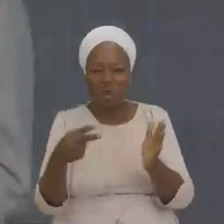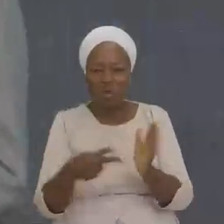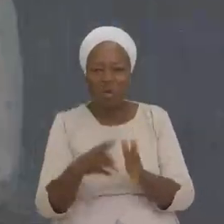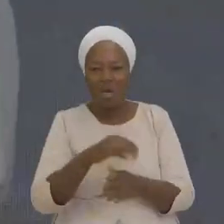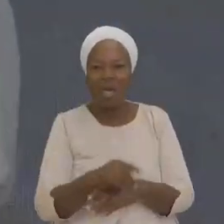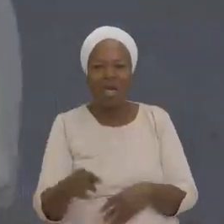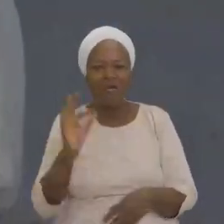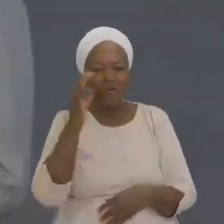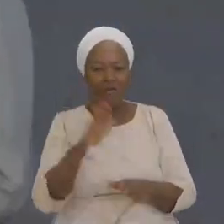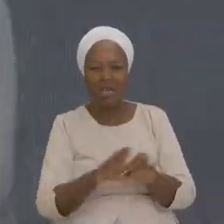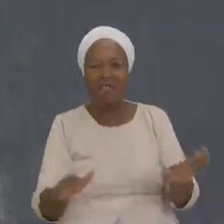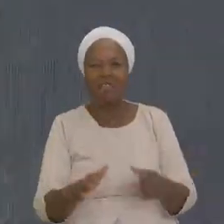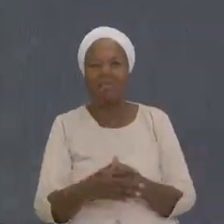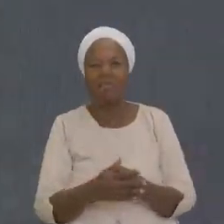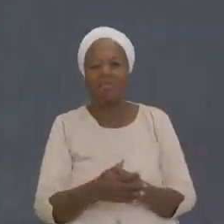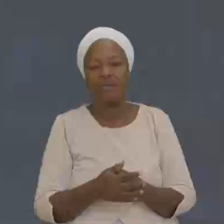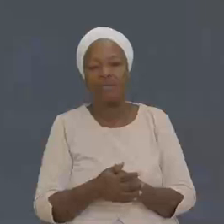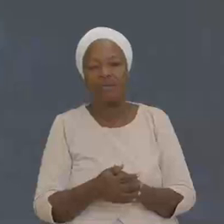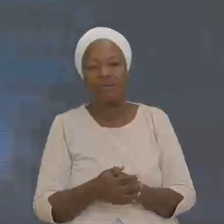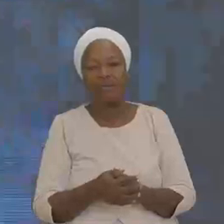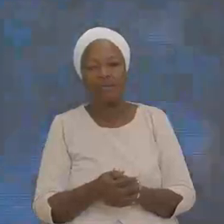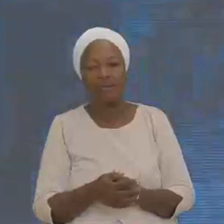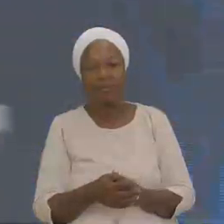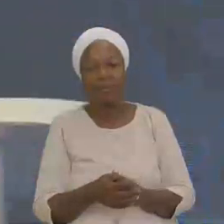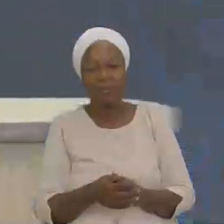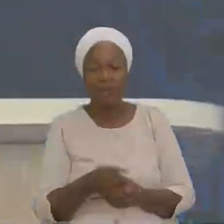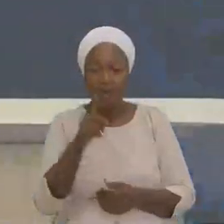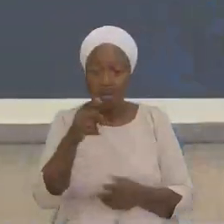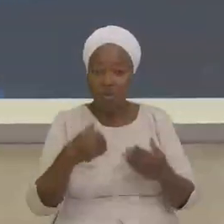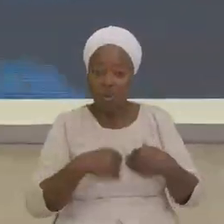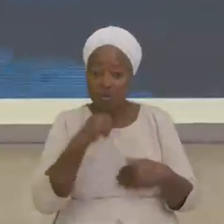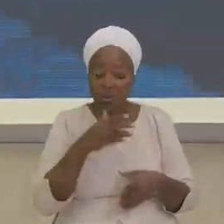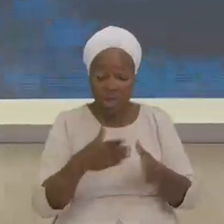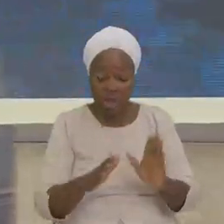d'objectif, ce sera inutile. Ça ne portera aucun fruit.